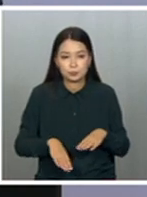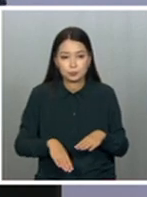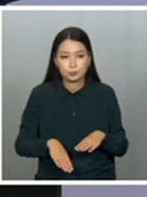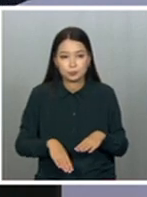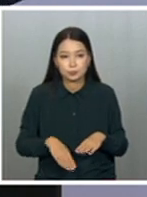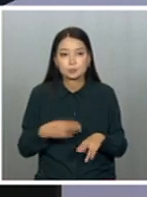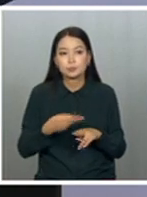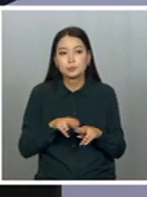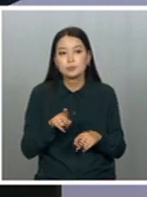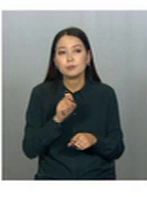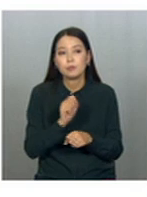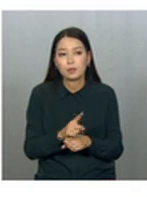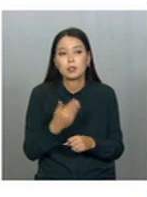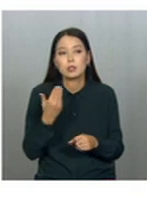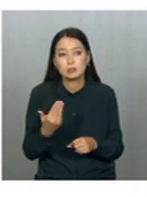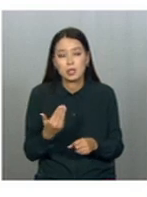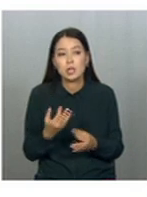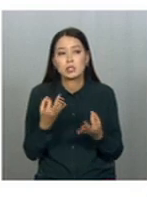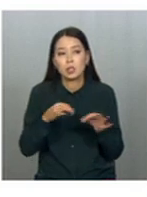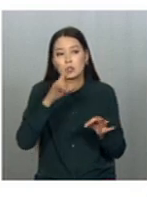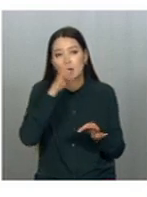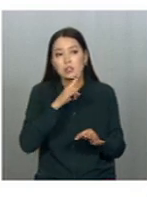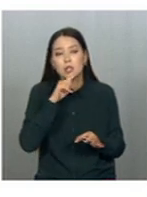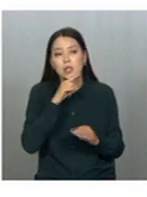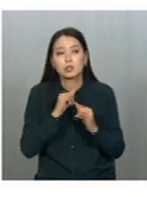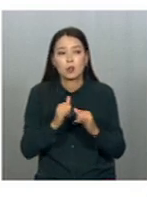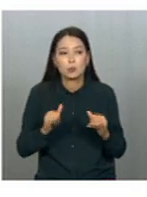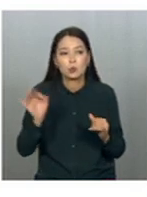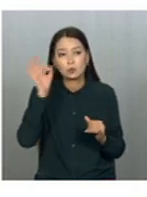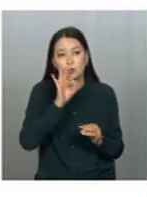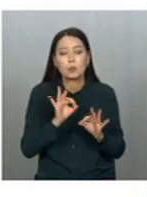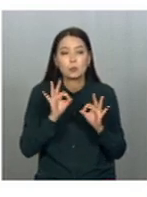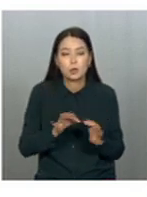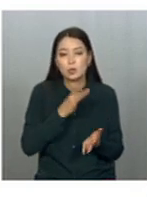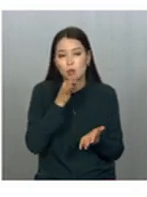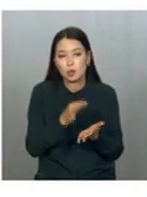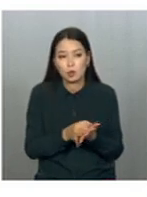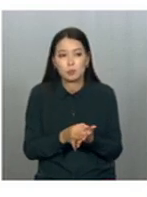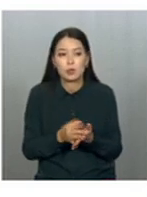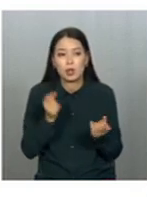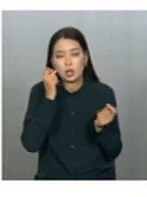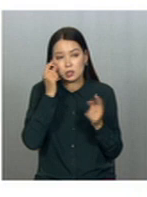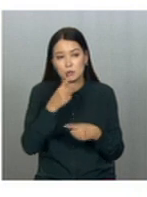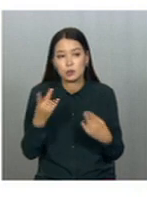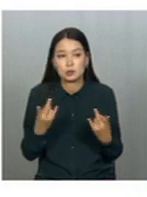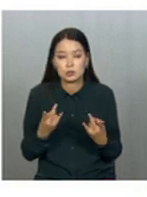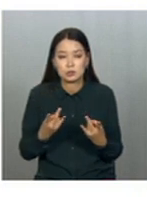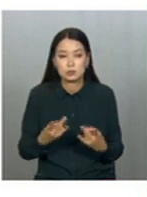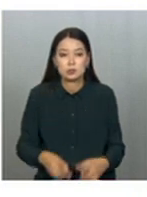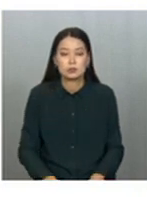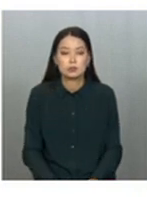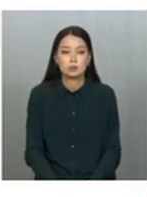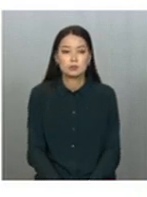Бұл тапсырмада, балалар, сіздерге тәуелсіз Қазақстанның экономикалық дамуы туралы дұрыс жауапты анықтау керек.